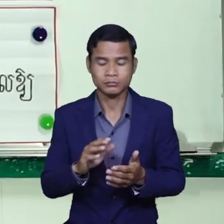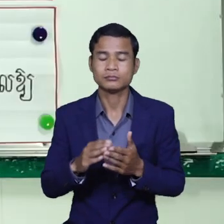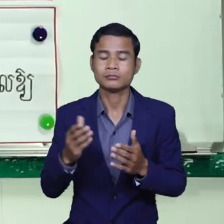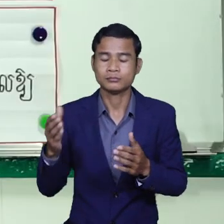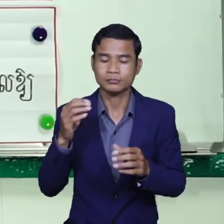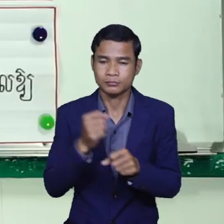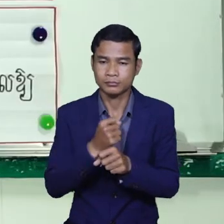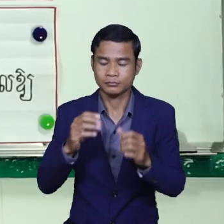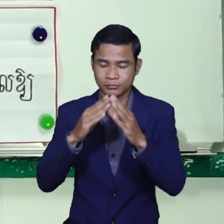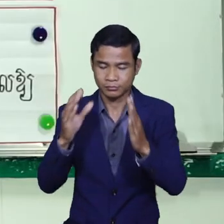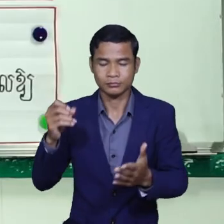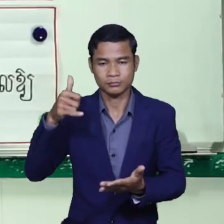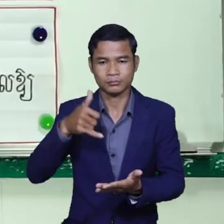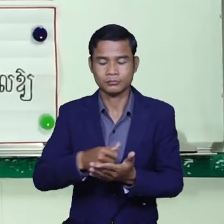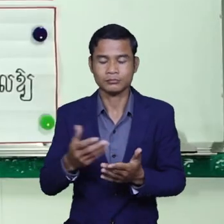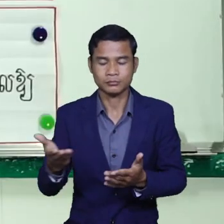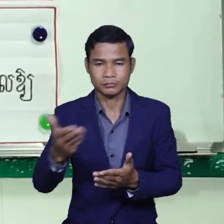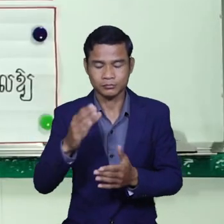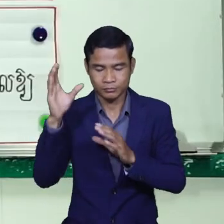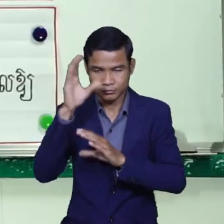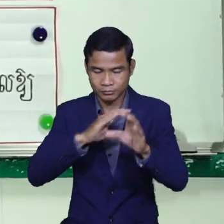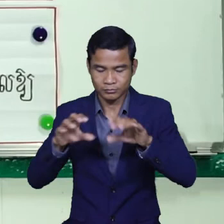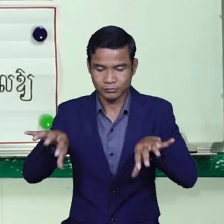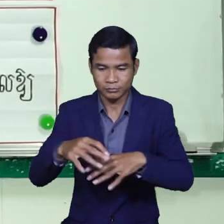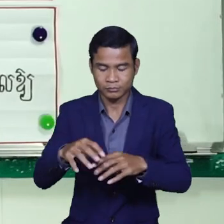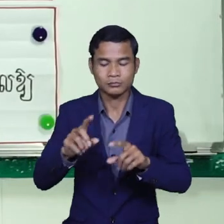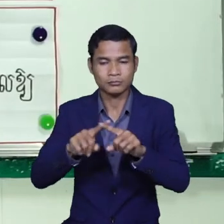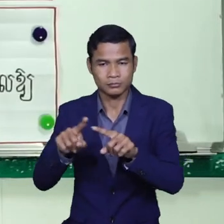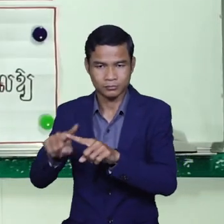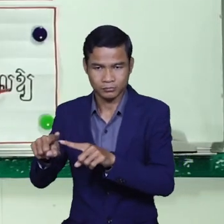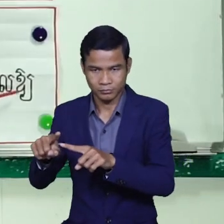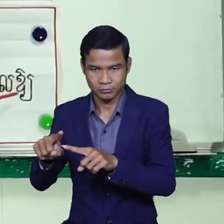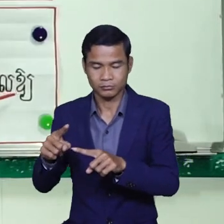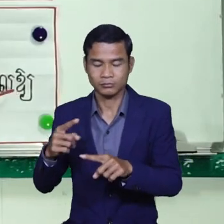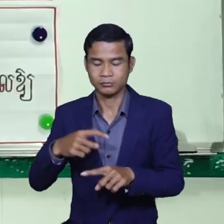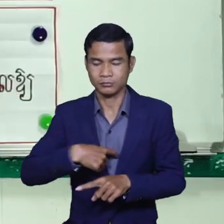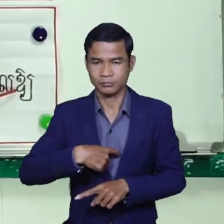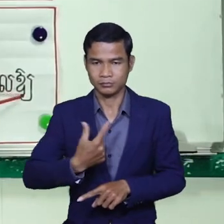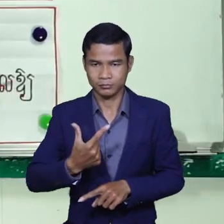cách cáp tiền thằng ngày nế cho con rốt sạ căm phiệp xanh xanh chà đá